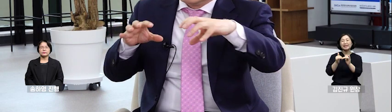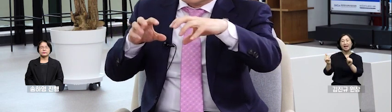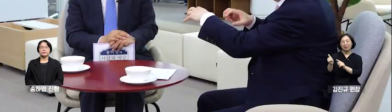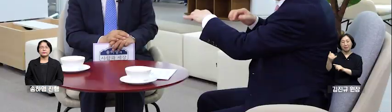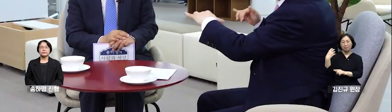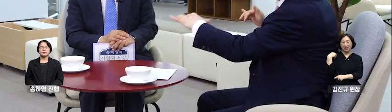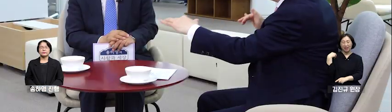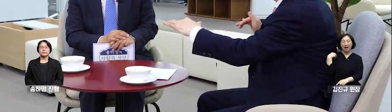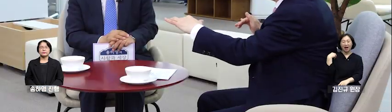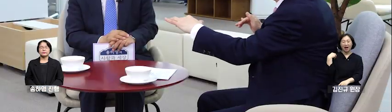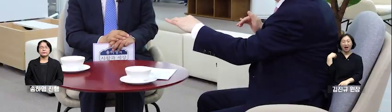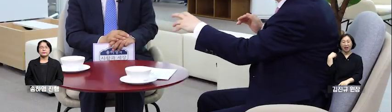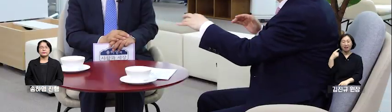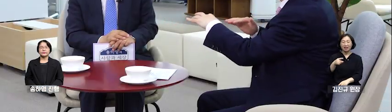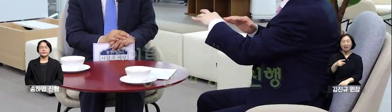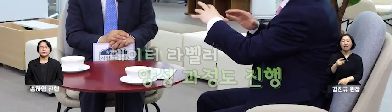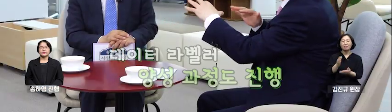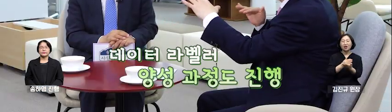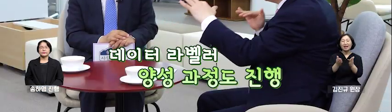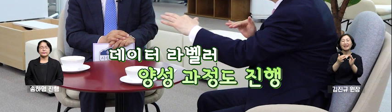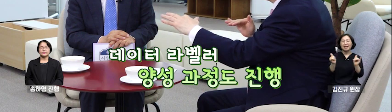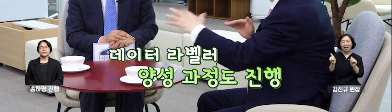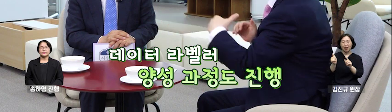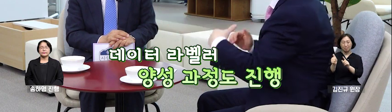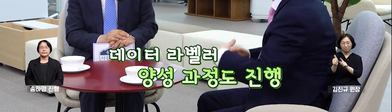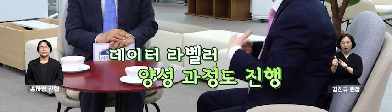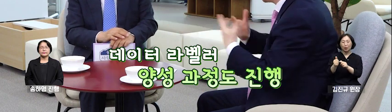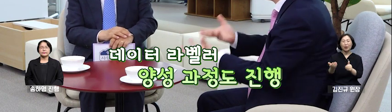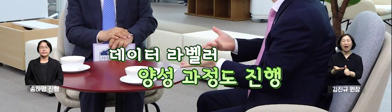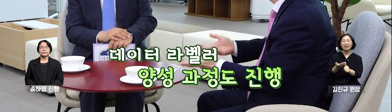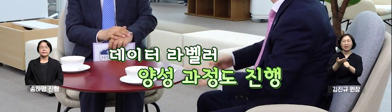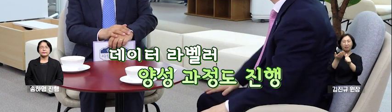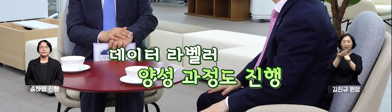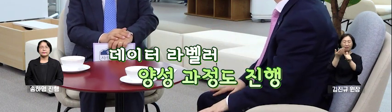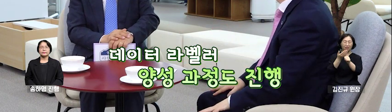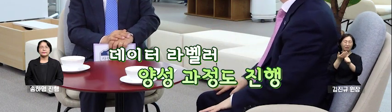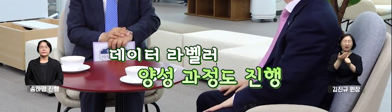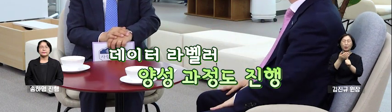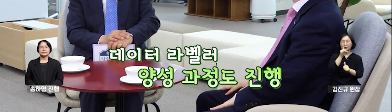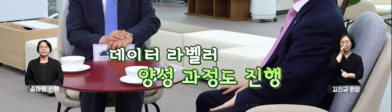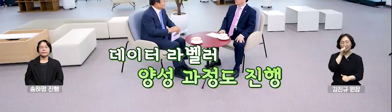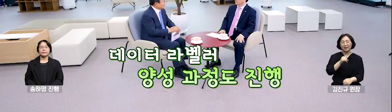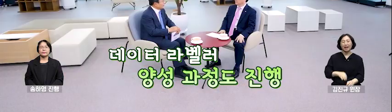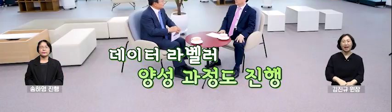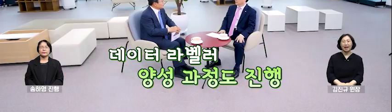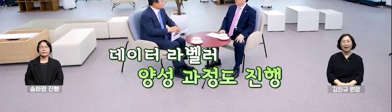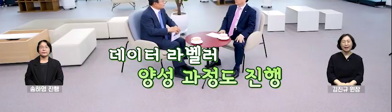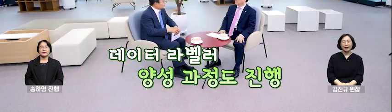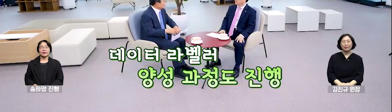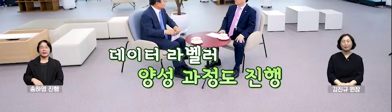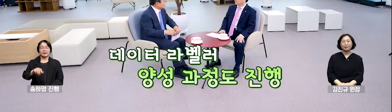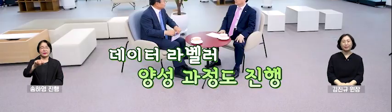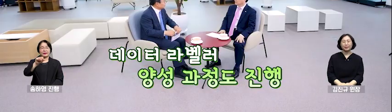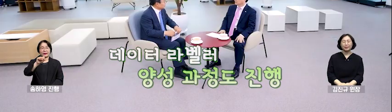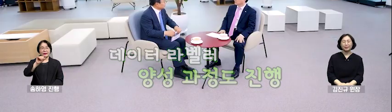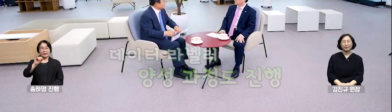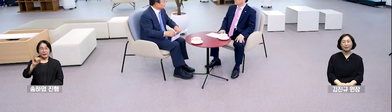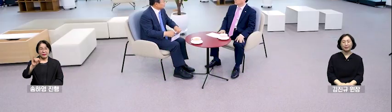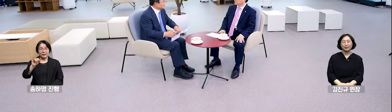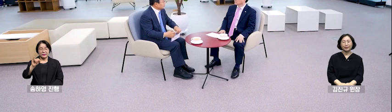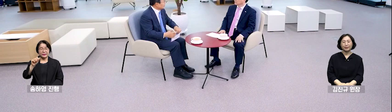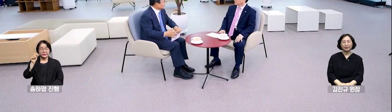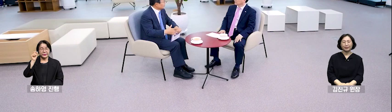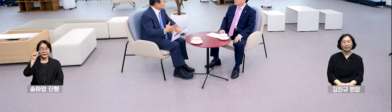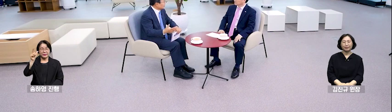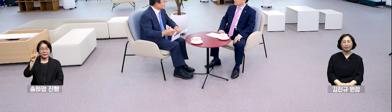그 어느 데이터가 뵐러 라고 얘기하는데 그 데이터 라벨로 도 양성하는 것 같이 통해서 제외하고 있어요 a 의 ng 아무 조카 다스리면